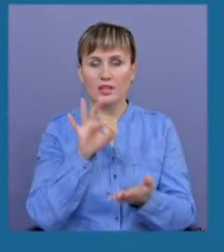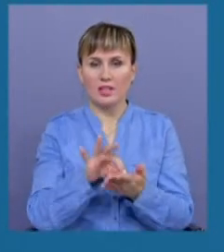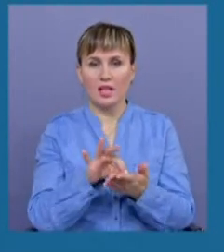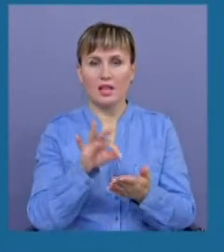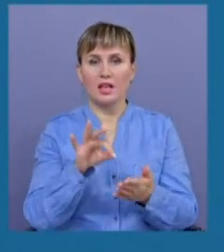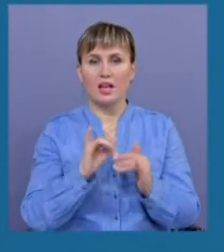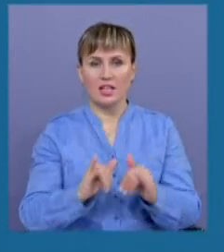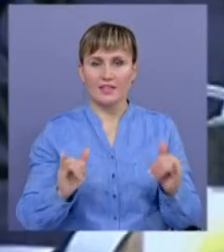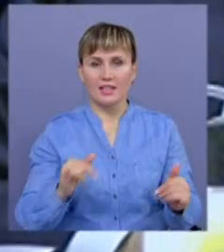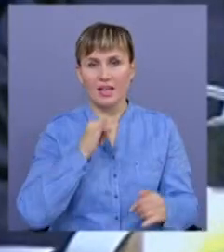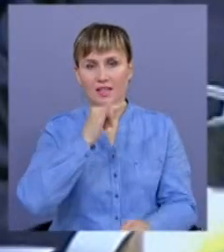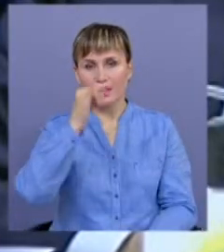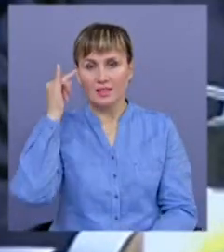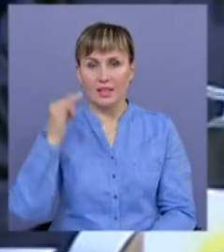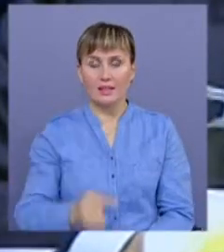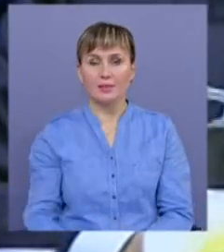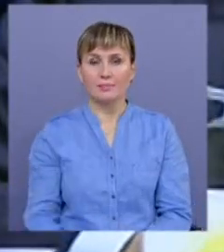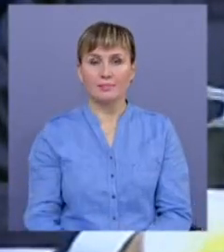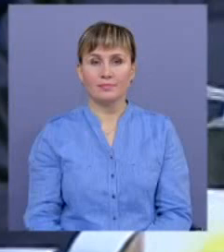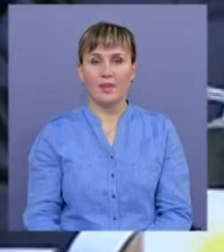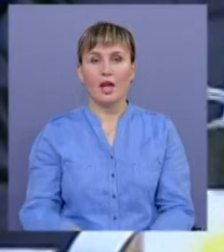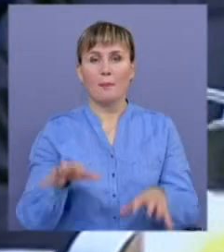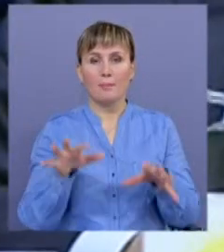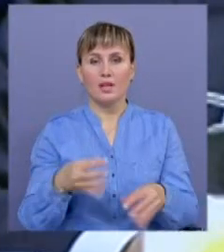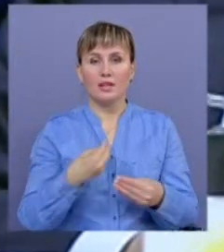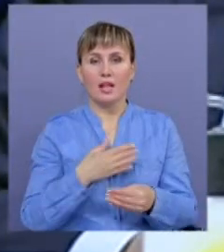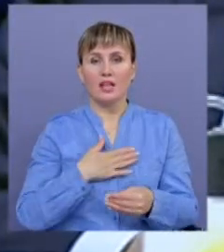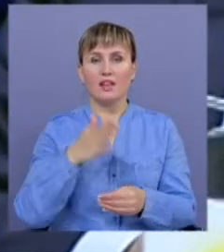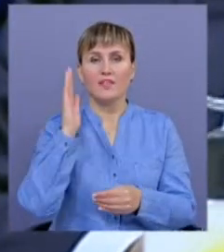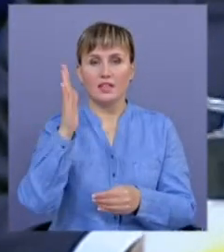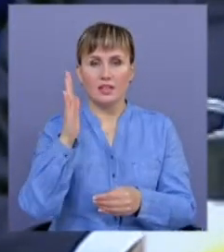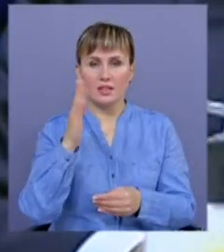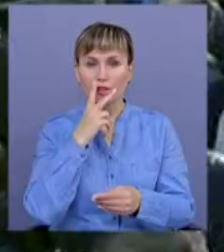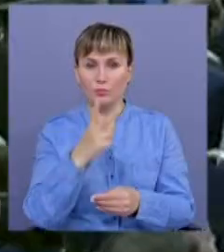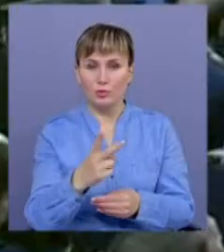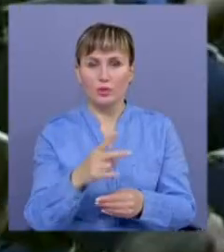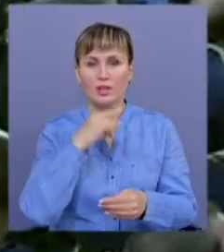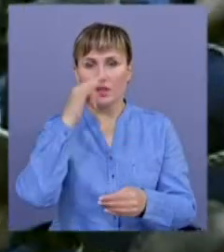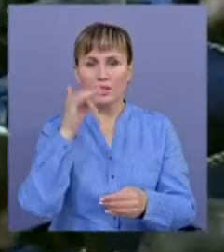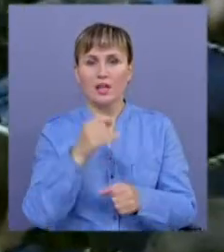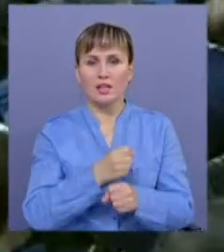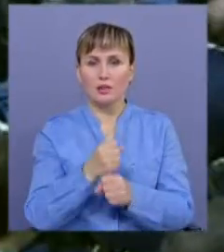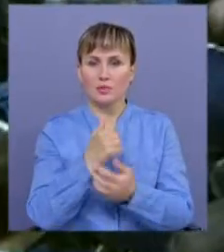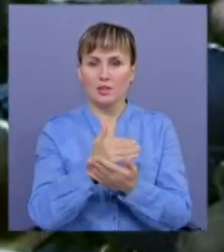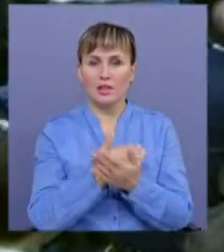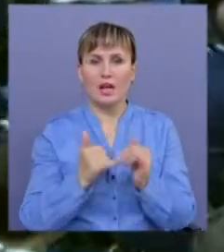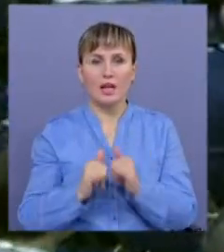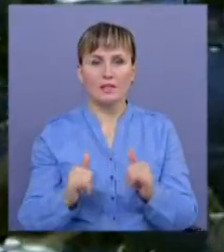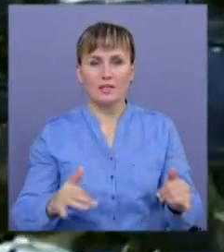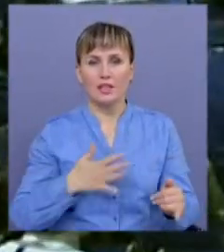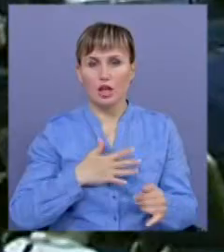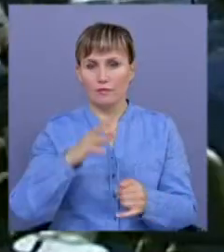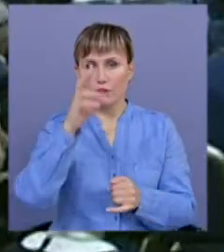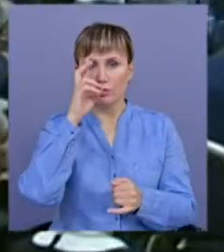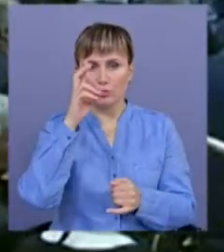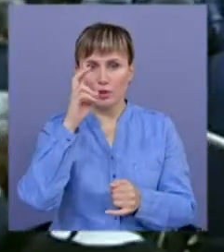развития Казахстана. Ельбасы дал нам видение будущего Казахстана. Он разработал стратегию развития нашего